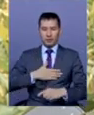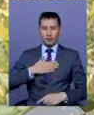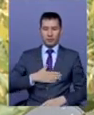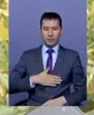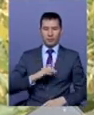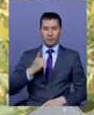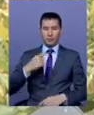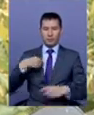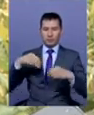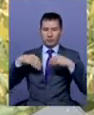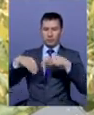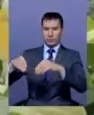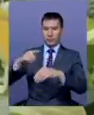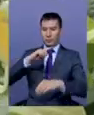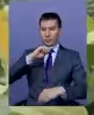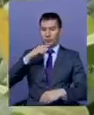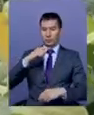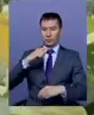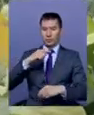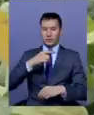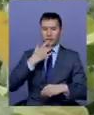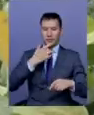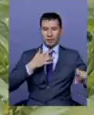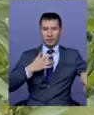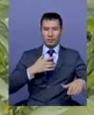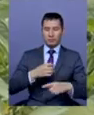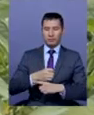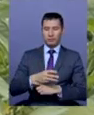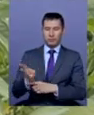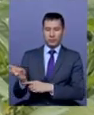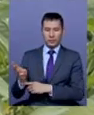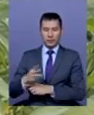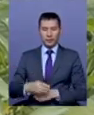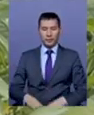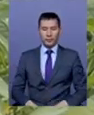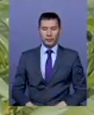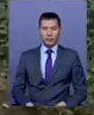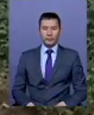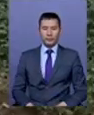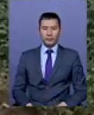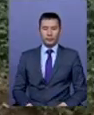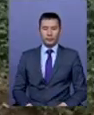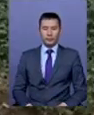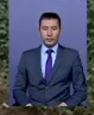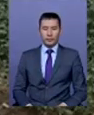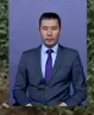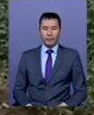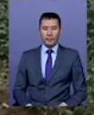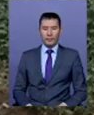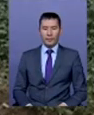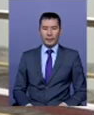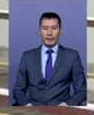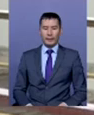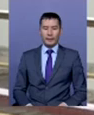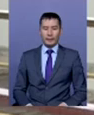Біз жүгерінің осы күнгі дейін арық пен суғарамыз. Оқсылар өздерінің ақшаларын қосады, шығындарын қосады. Онда су қымбаттайды. 2020